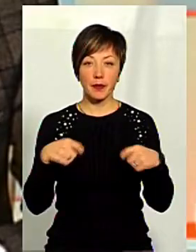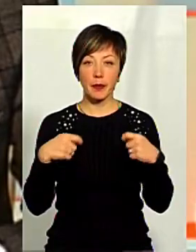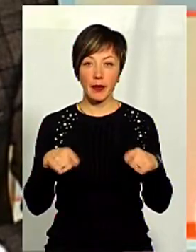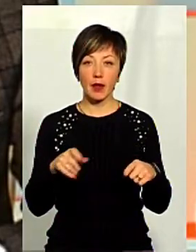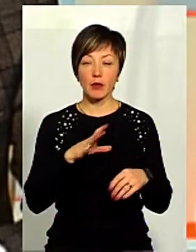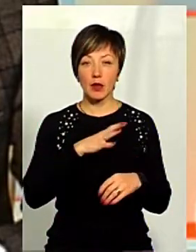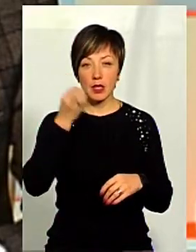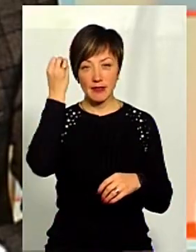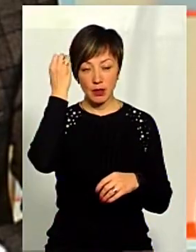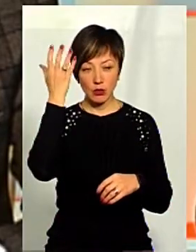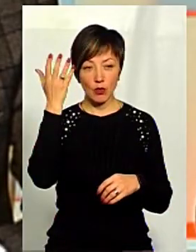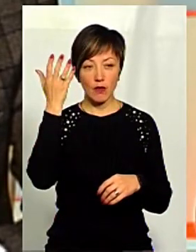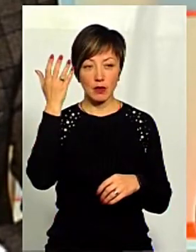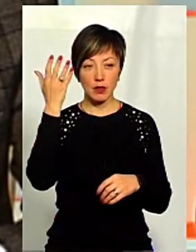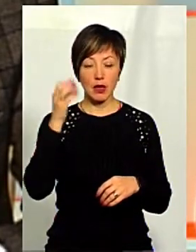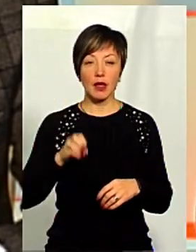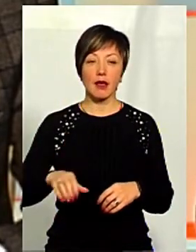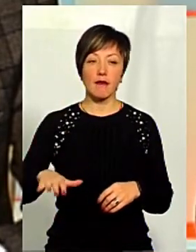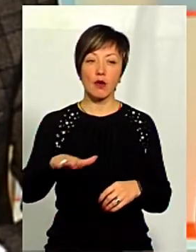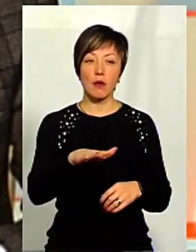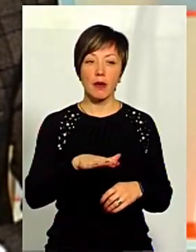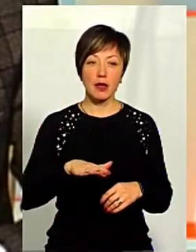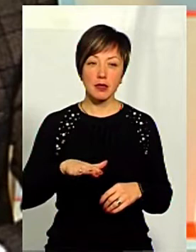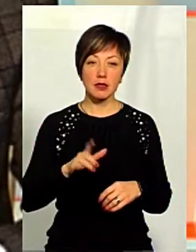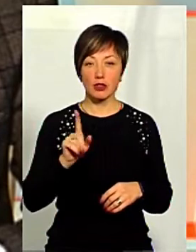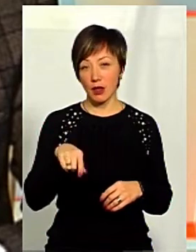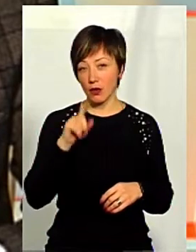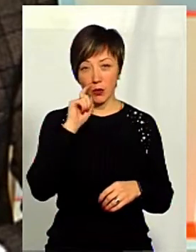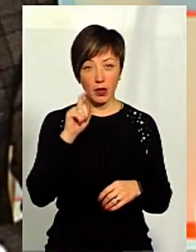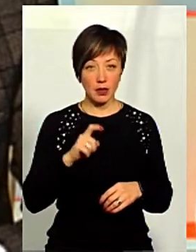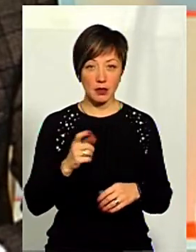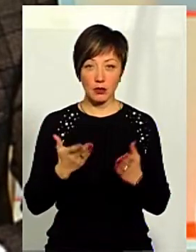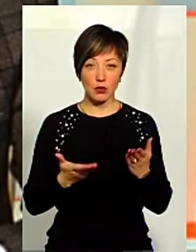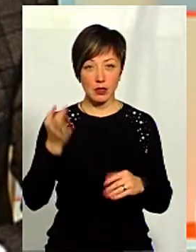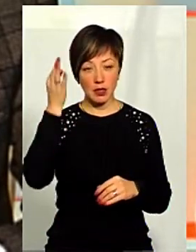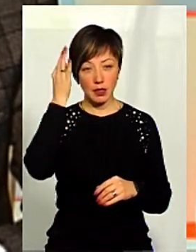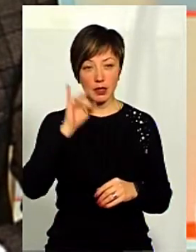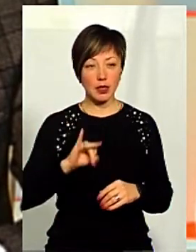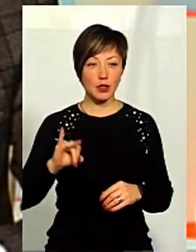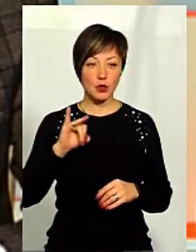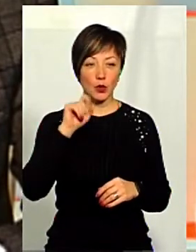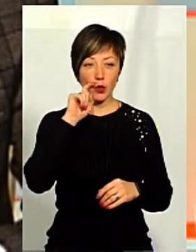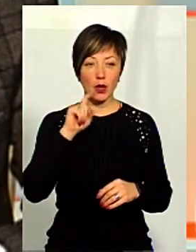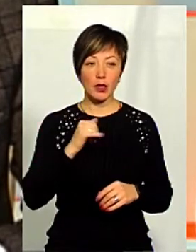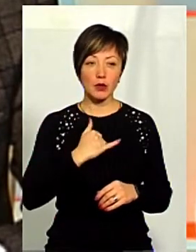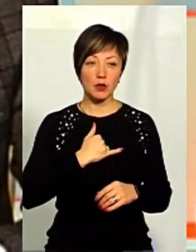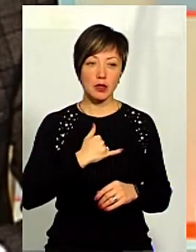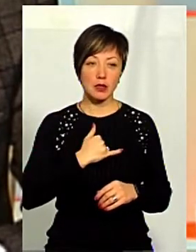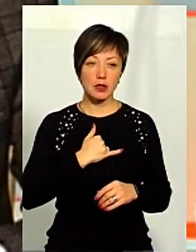реалізація була цивілізована, європейська, ну, чи навіть українська, бо все-таки, якщо згадати історію України, в